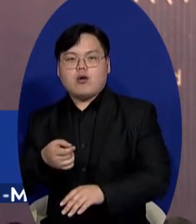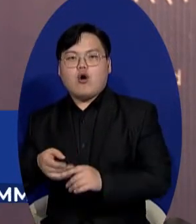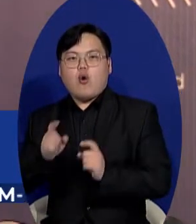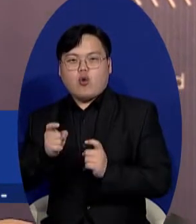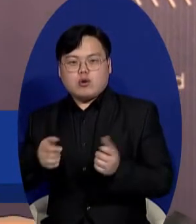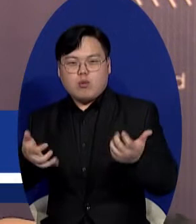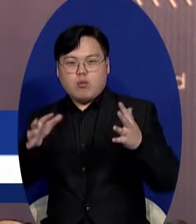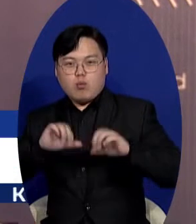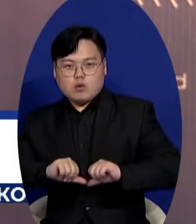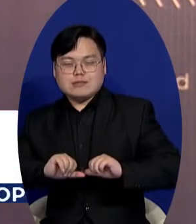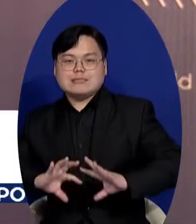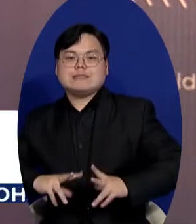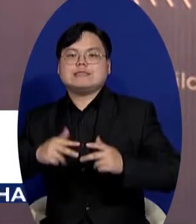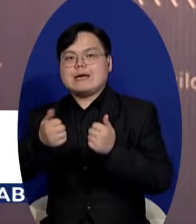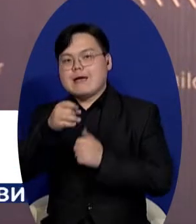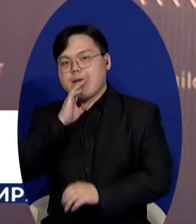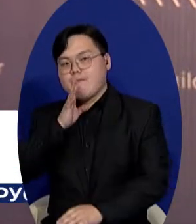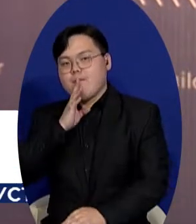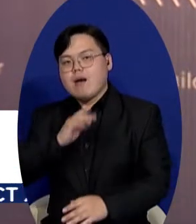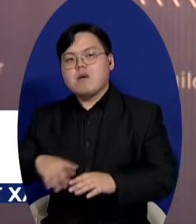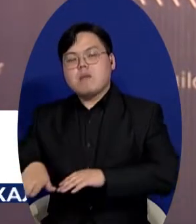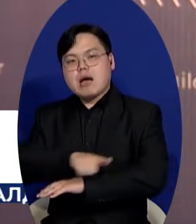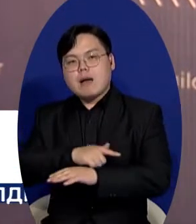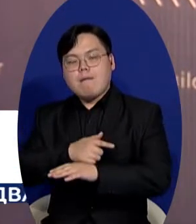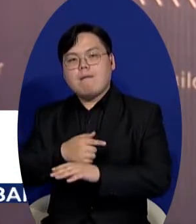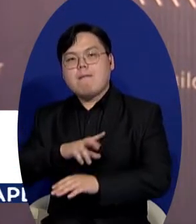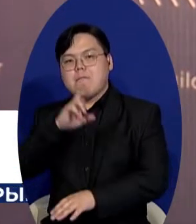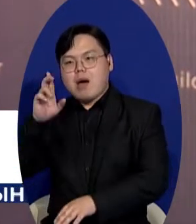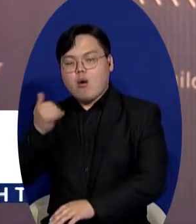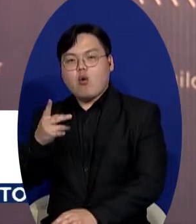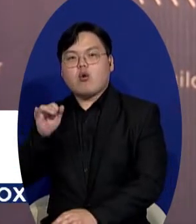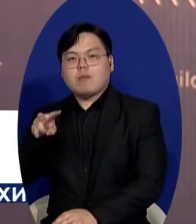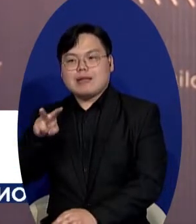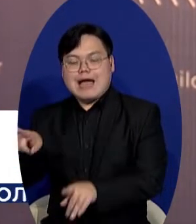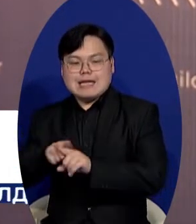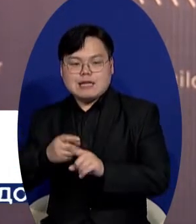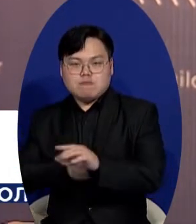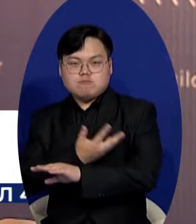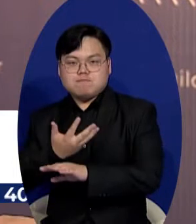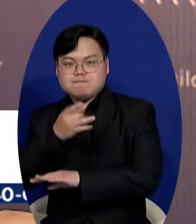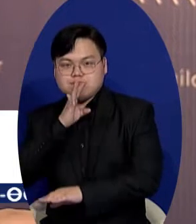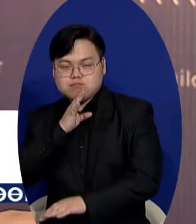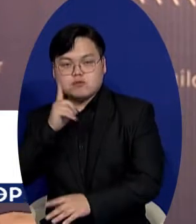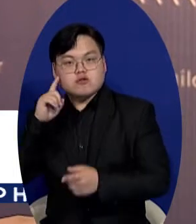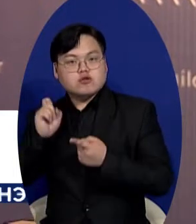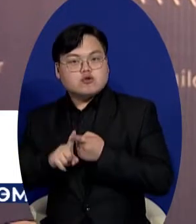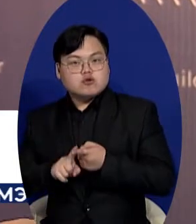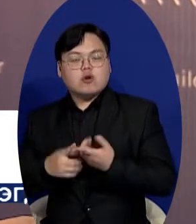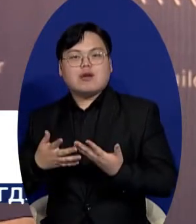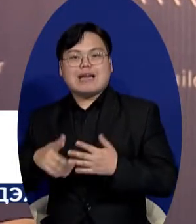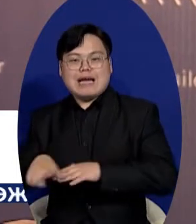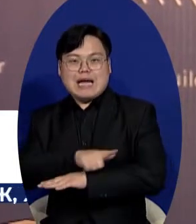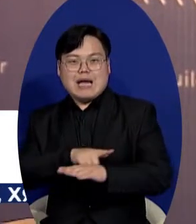амжилттай явж байна. Нөхөн сэргээлтэндээ бид нар бол байгалийн ургамлын үржилгийг ашиглах юм бодлого барьдаг. За энэ зорилго нь бол мэдээж тухайн